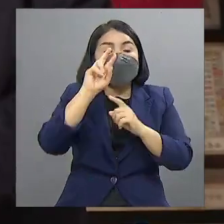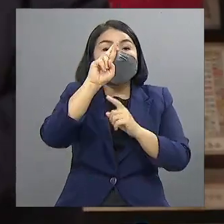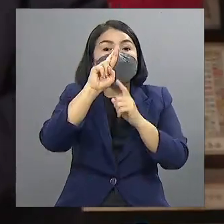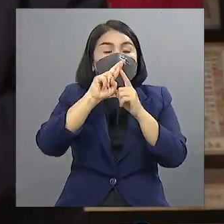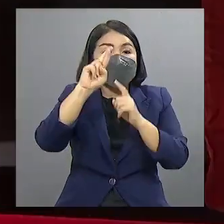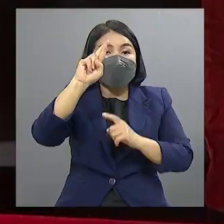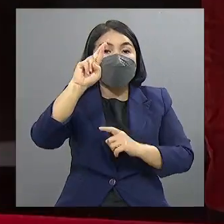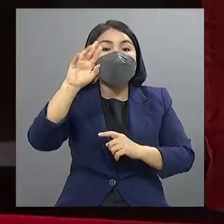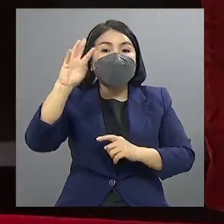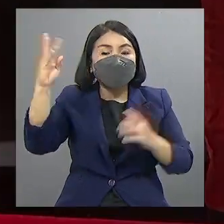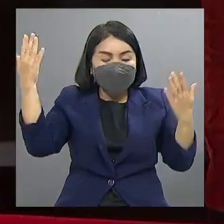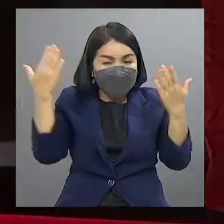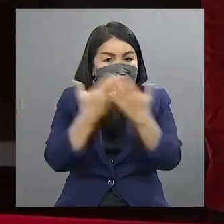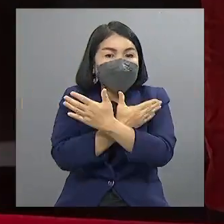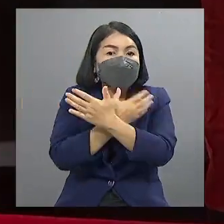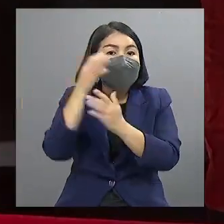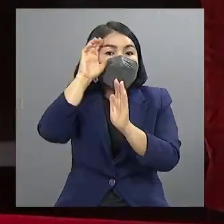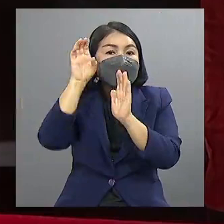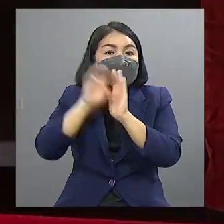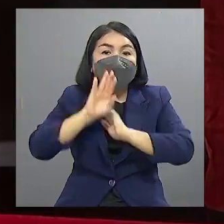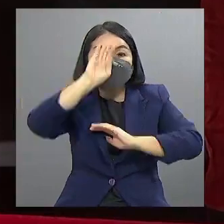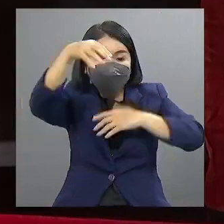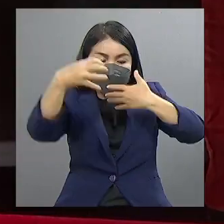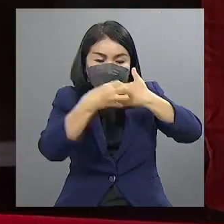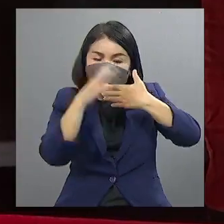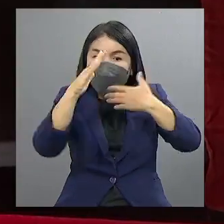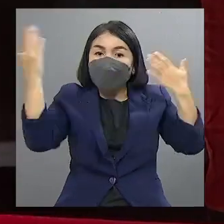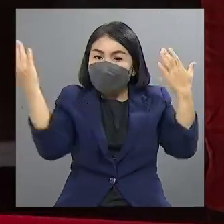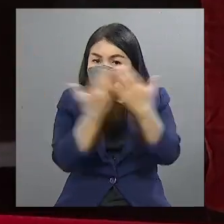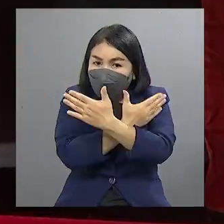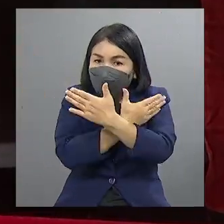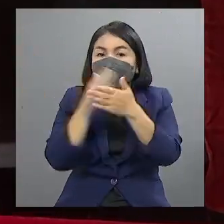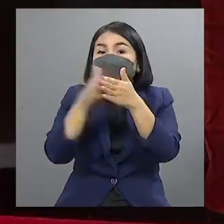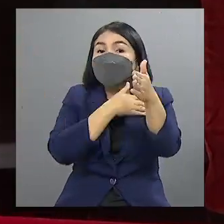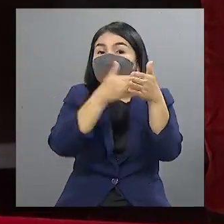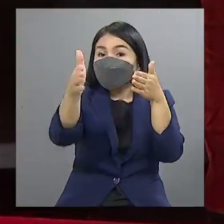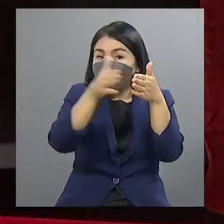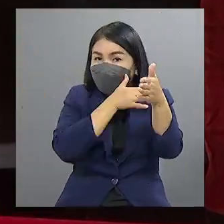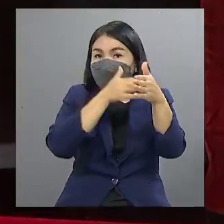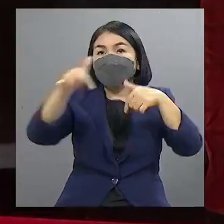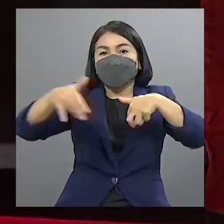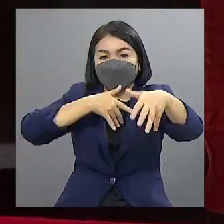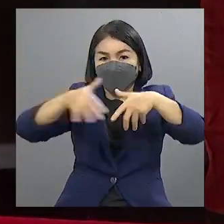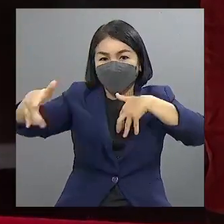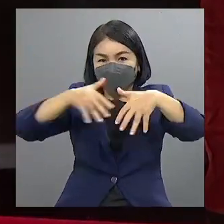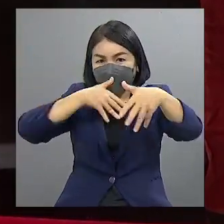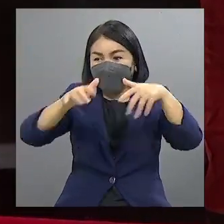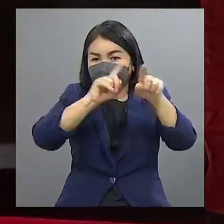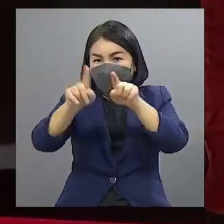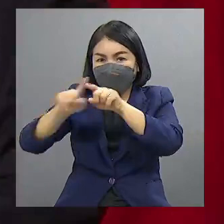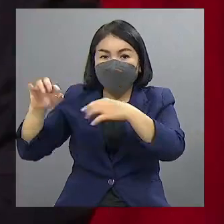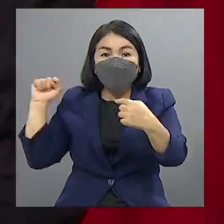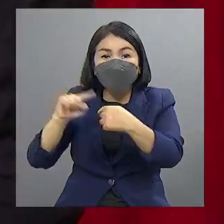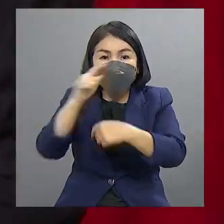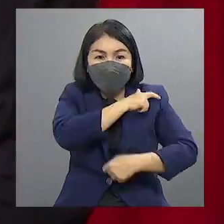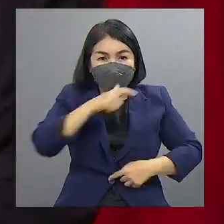ธงช้างเผือกเนี่ยโดยเป็นลักษณะคือธงแดงขาว5ริ้วสำหรับประชาชนทั่วไปใช้ประดับรับเสด็จและอีกกรณีนึงก็